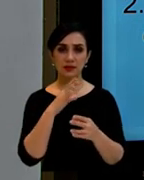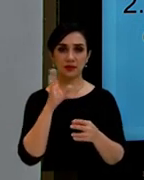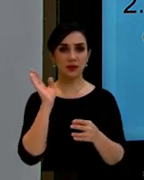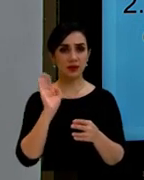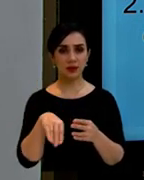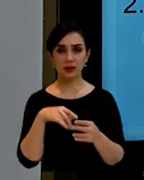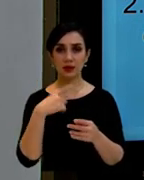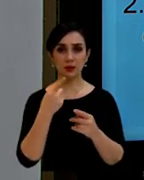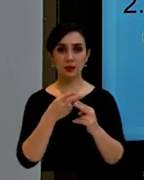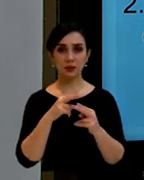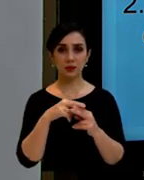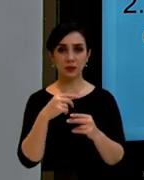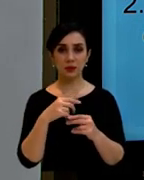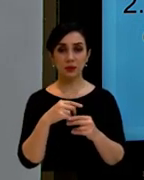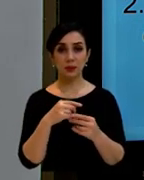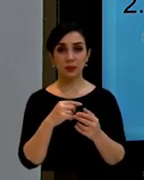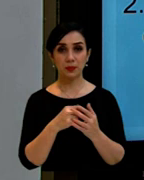inim. Ablahman.